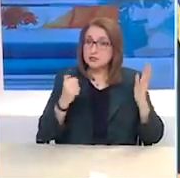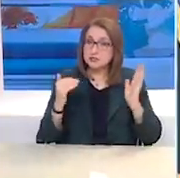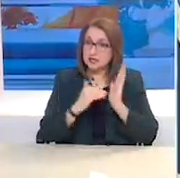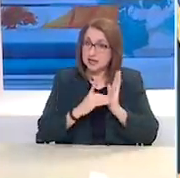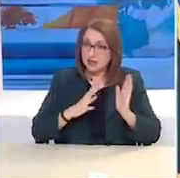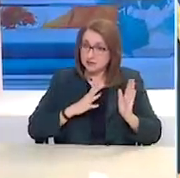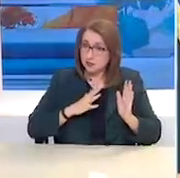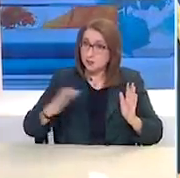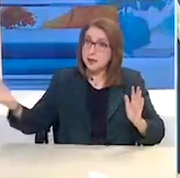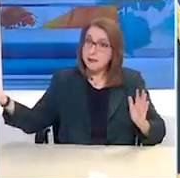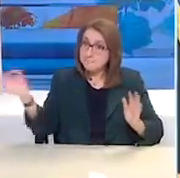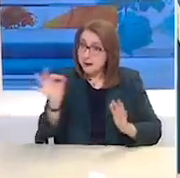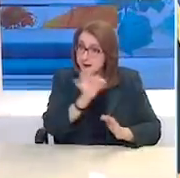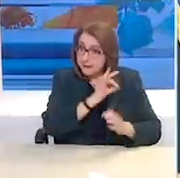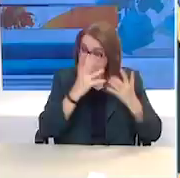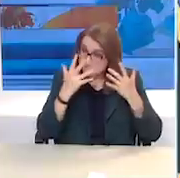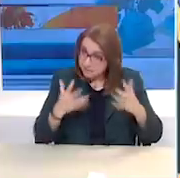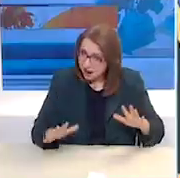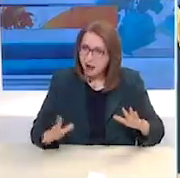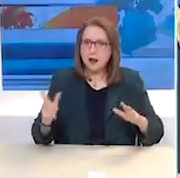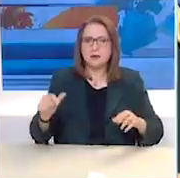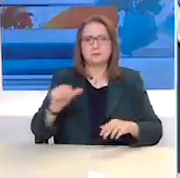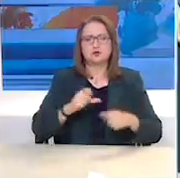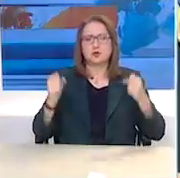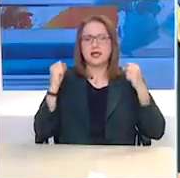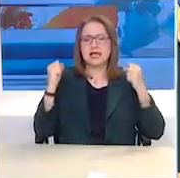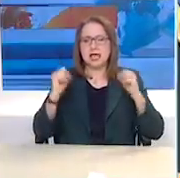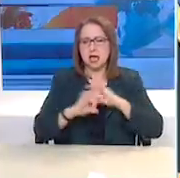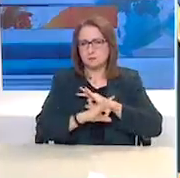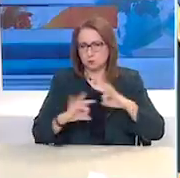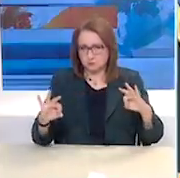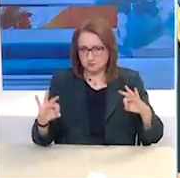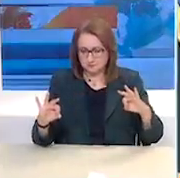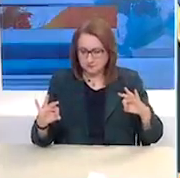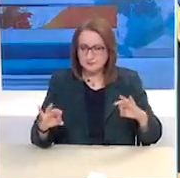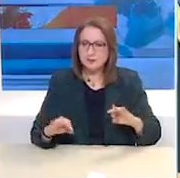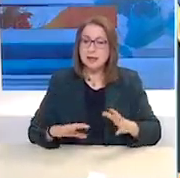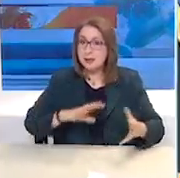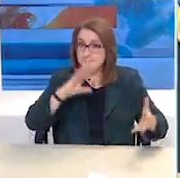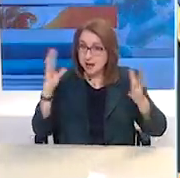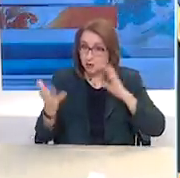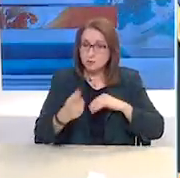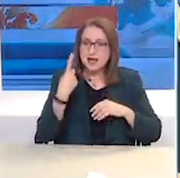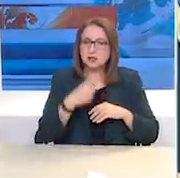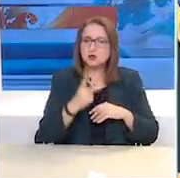μας που ενώ μολύνθηκαν από τον ιό, ανέρωσαν και έγιναν καλά. Έχουν καταγραφεί παγκοσμίως